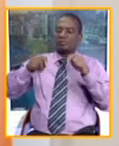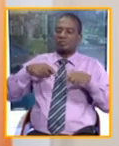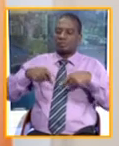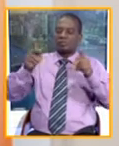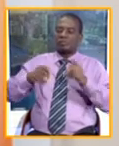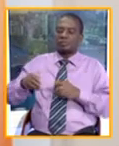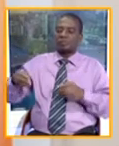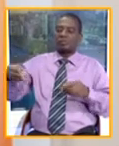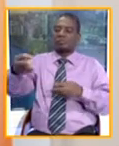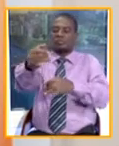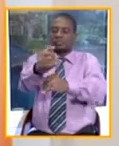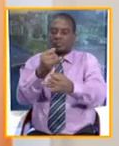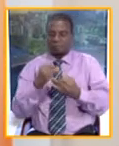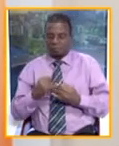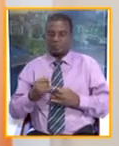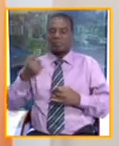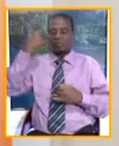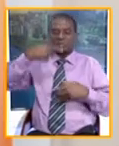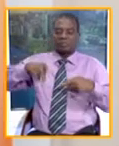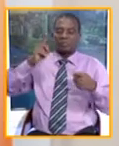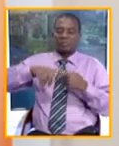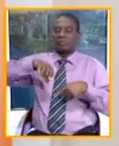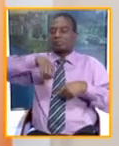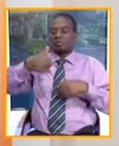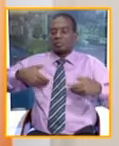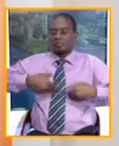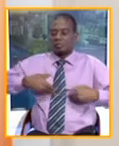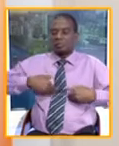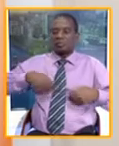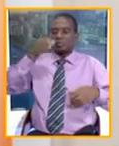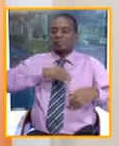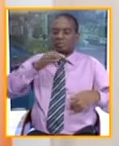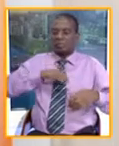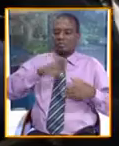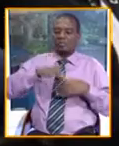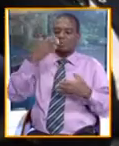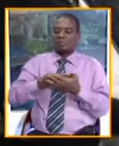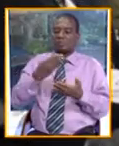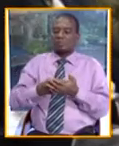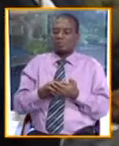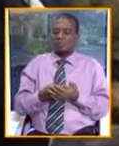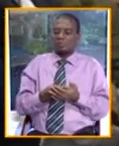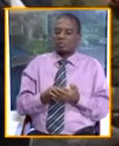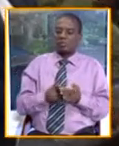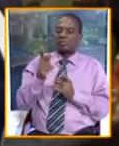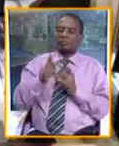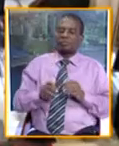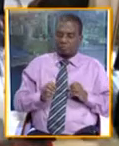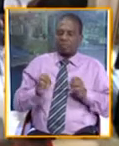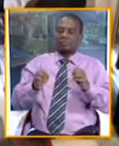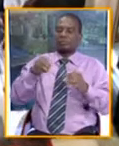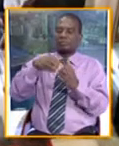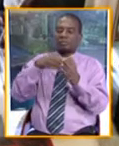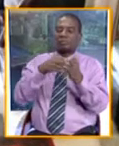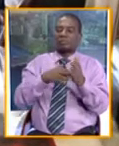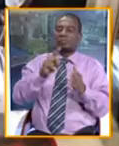donc le remboursement donc de ces prêts, afin de permettre à d'autres jeunes de la diaspora d'aussi bénéficier donc de ces fonds. Un projet pilote qui a enregistré plus de